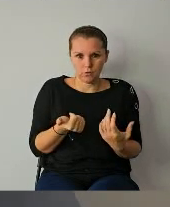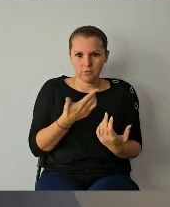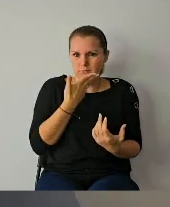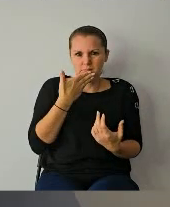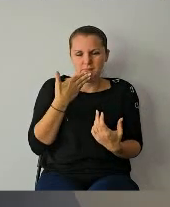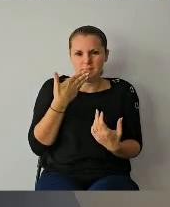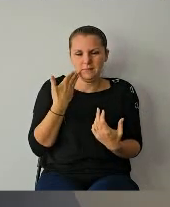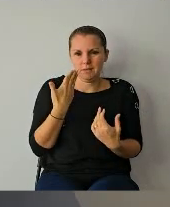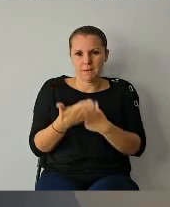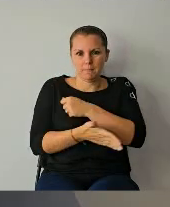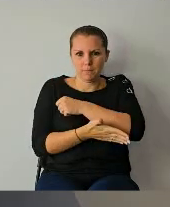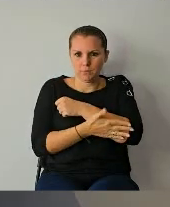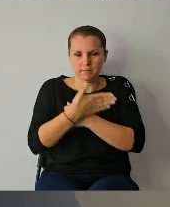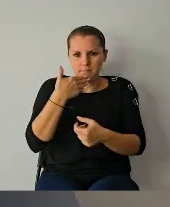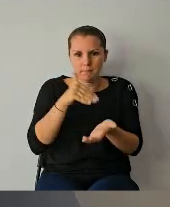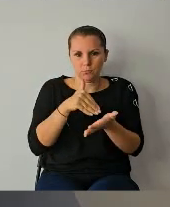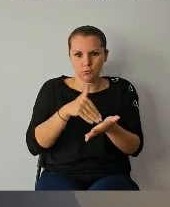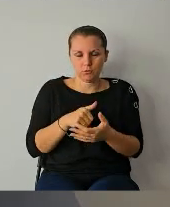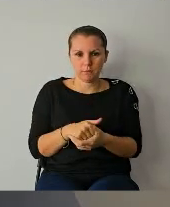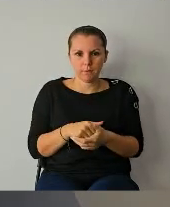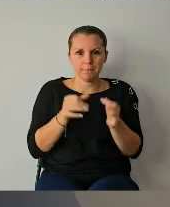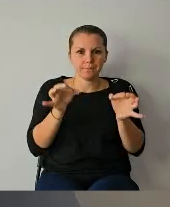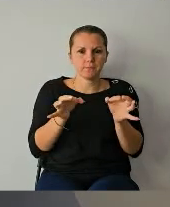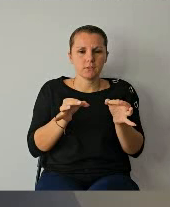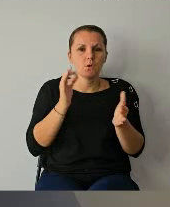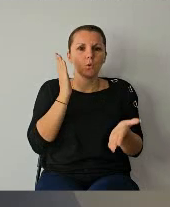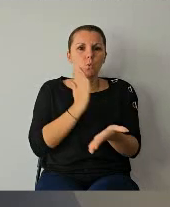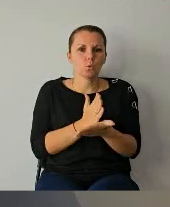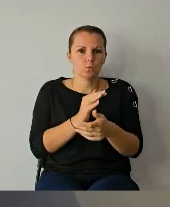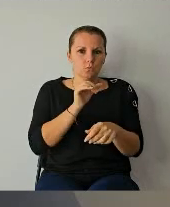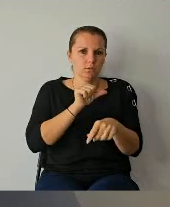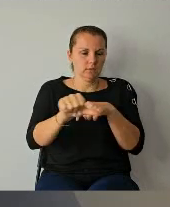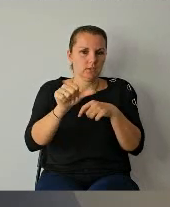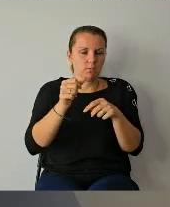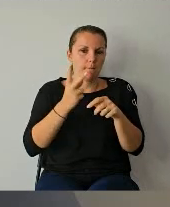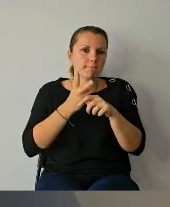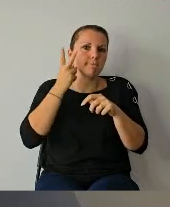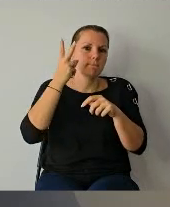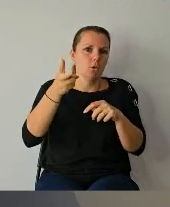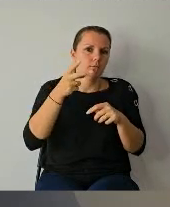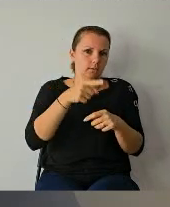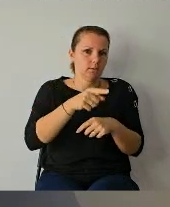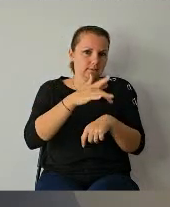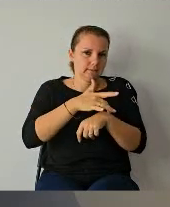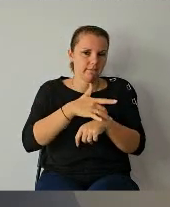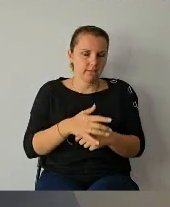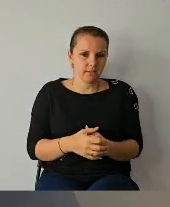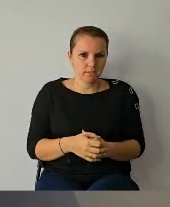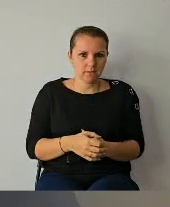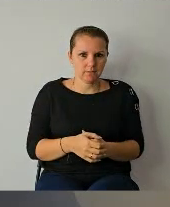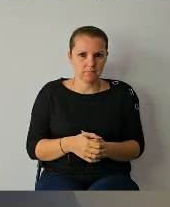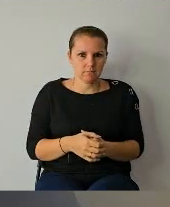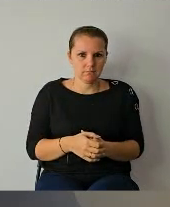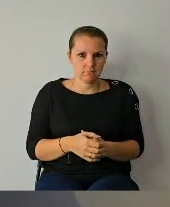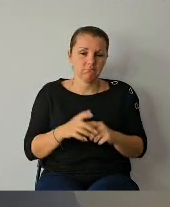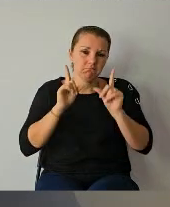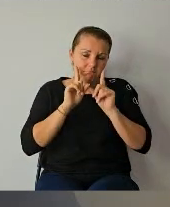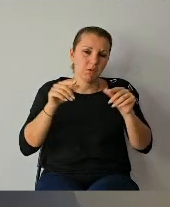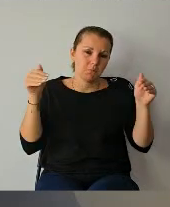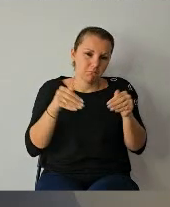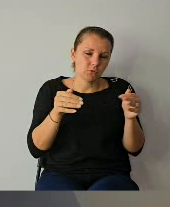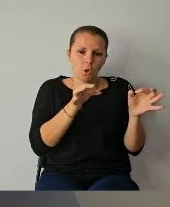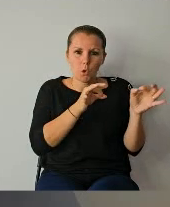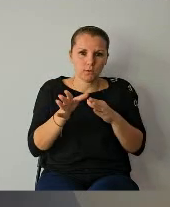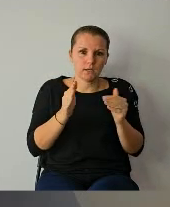widzę jakby takiej potrzeby, nie? Dzisiaj już i tak jesteśmy ponad te stawki, także faktycznie można było je od razu podnieść